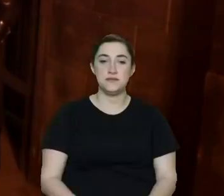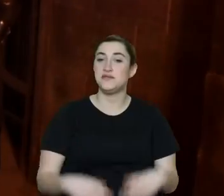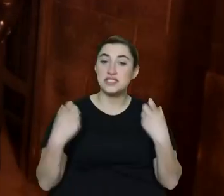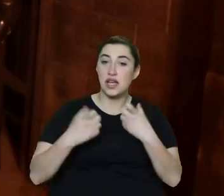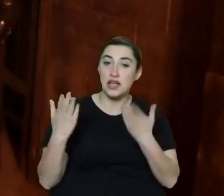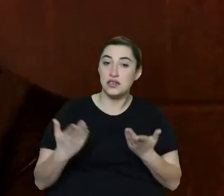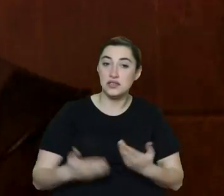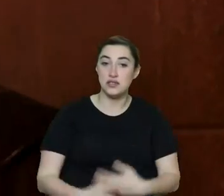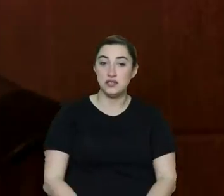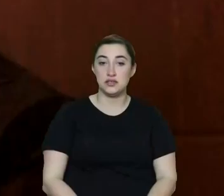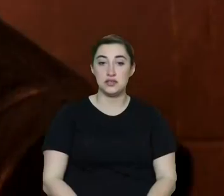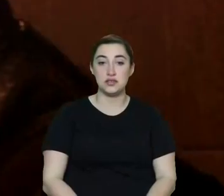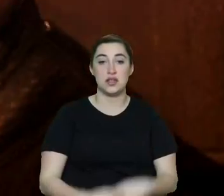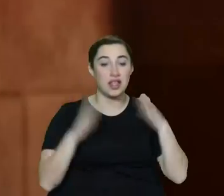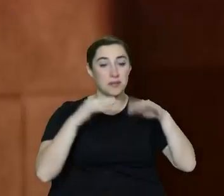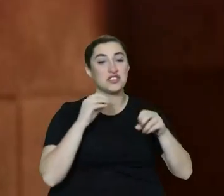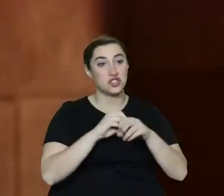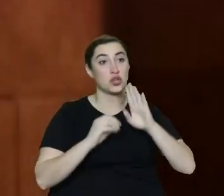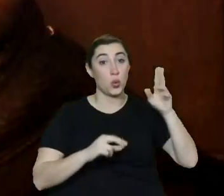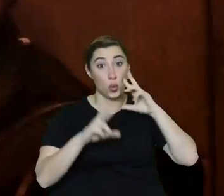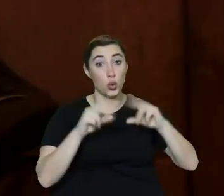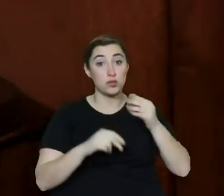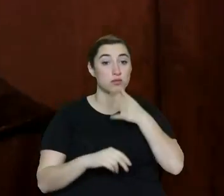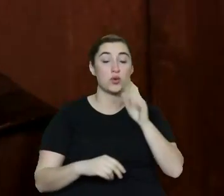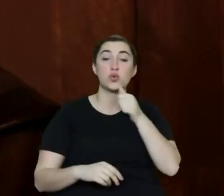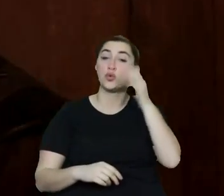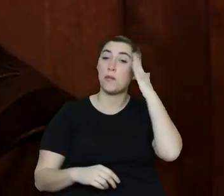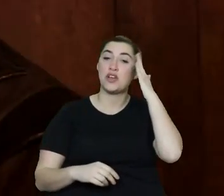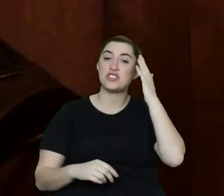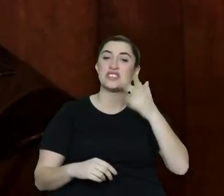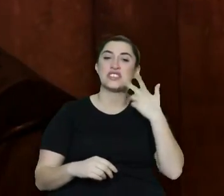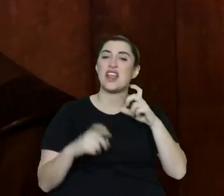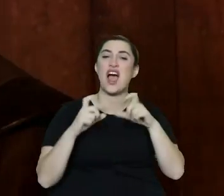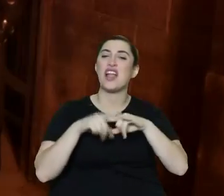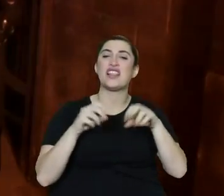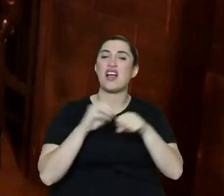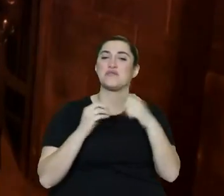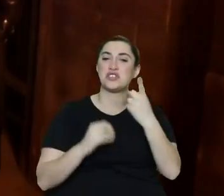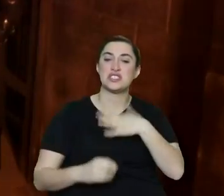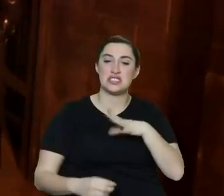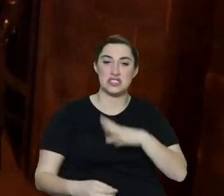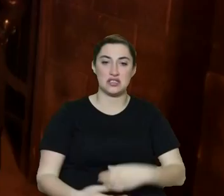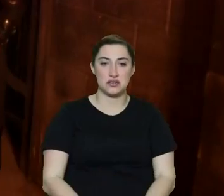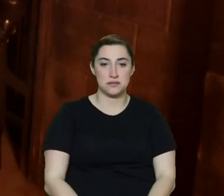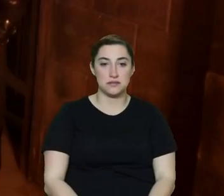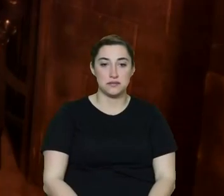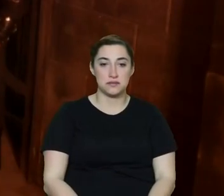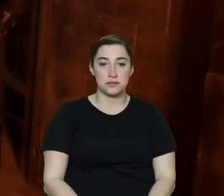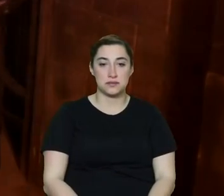Nerede kaldın bre? Namaza diye gider uyur musun bilmem. Subaşı Sarıhal ile ilgili bir iki şey istedi.